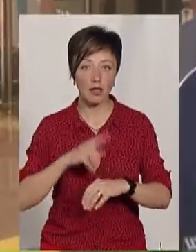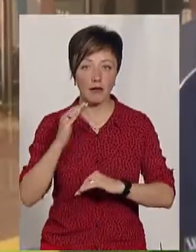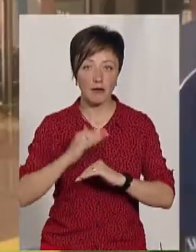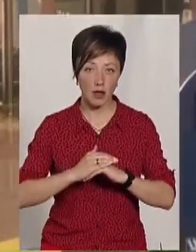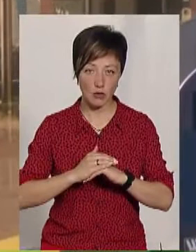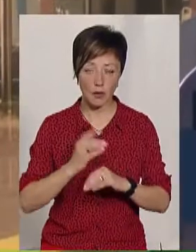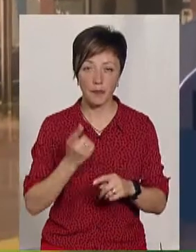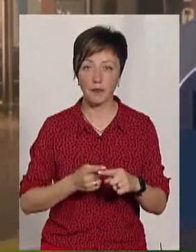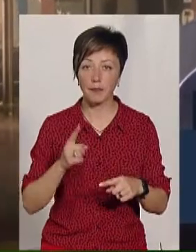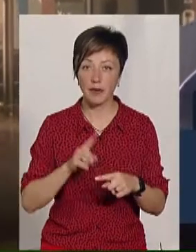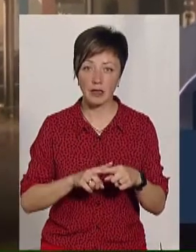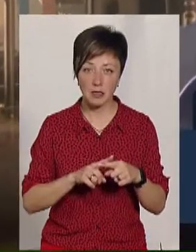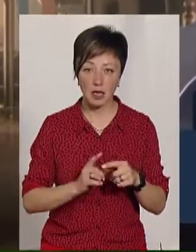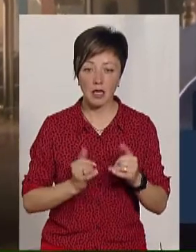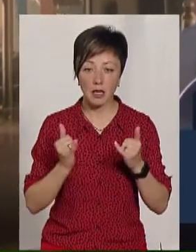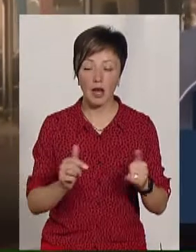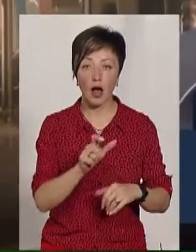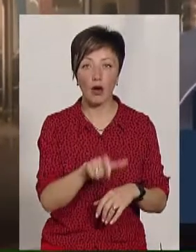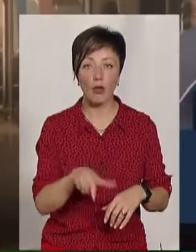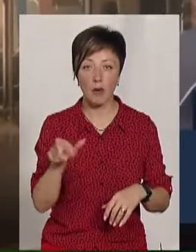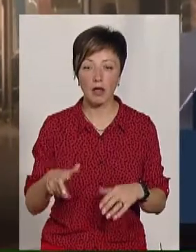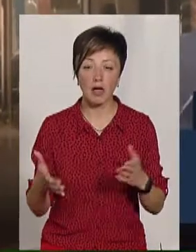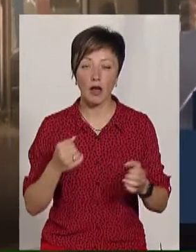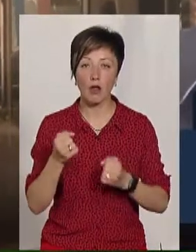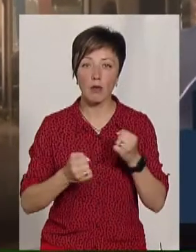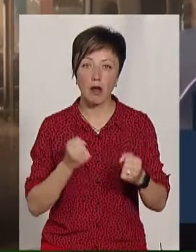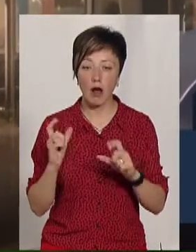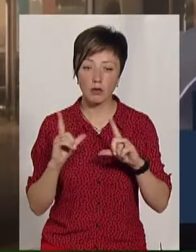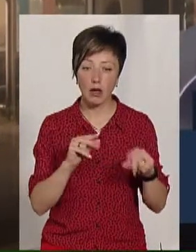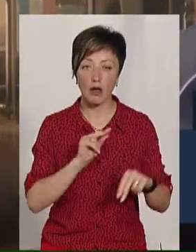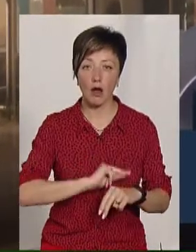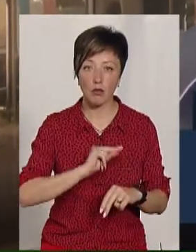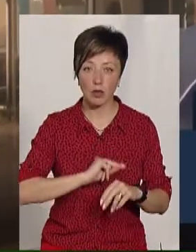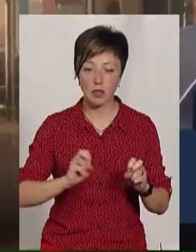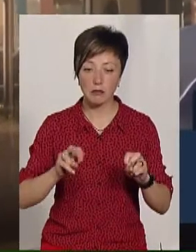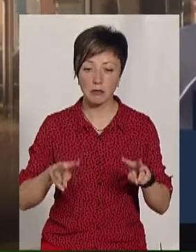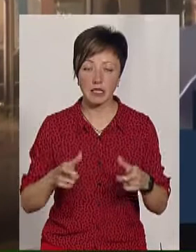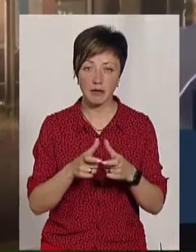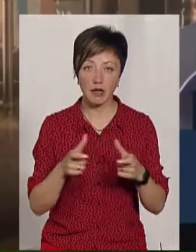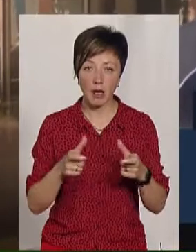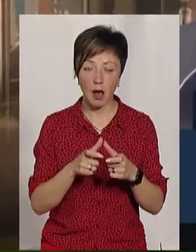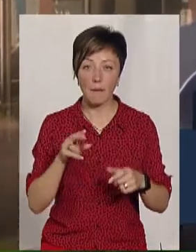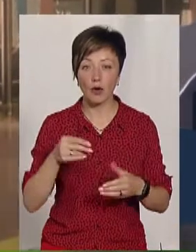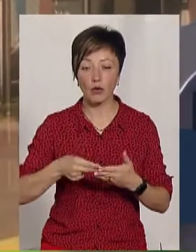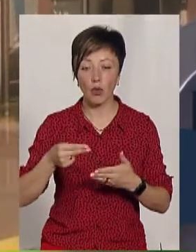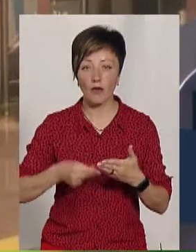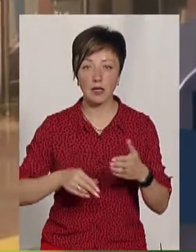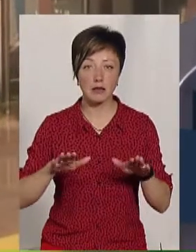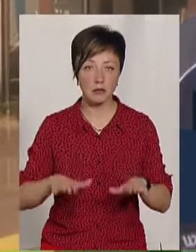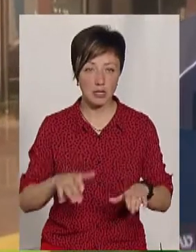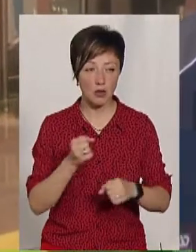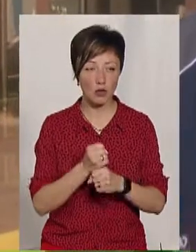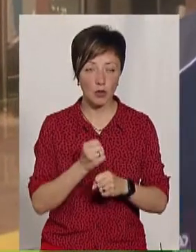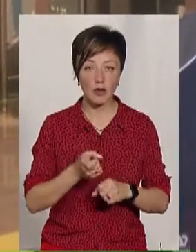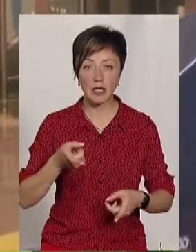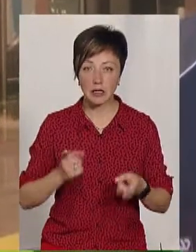вечора. Це для громадян, які добираються на роботу, по спецквитках, по довідках з місця роботи, що